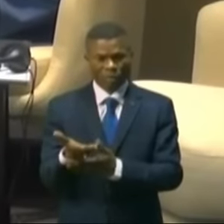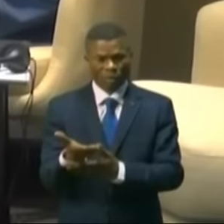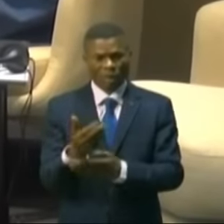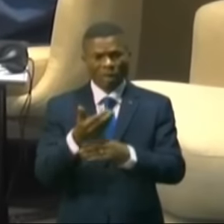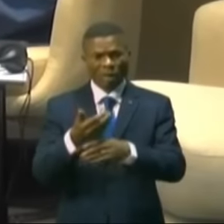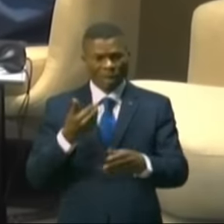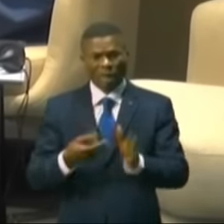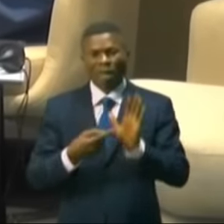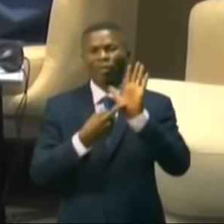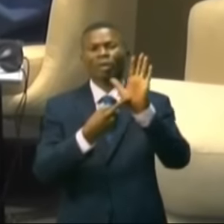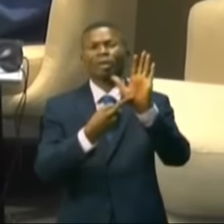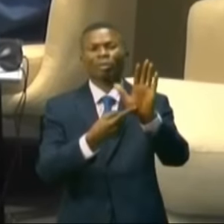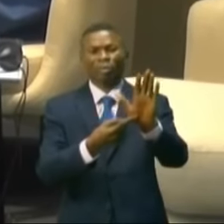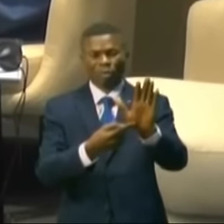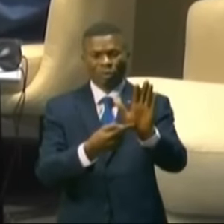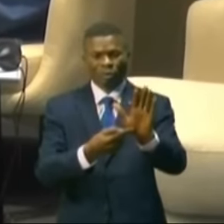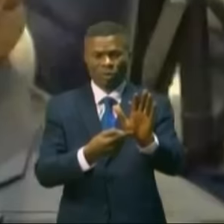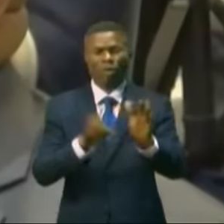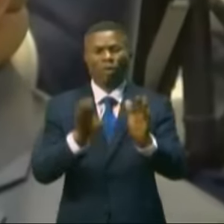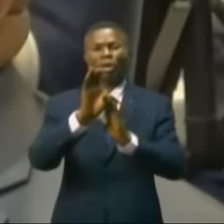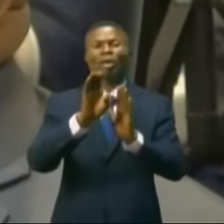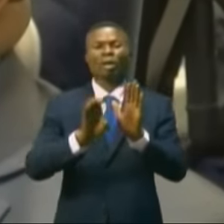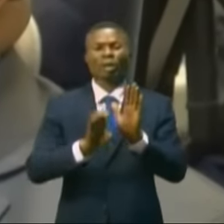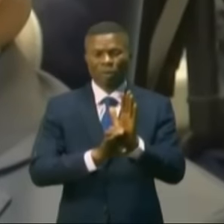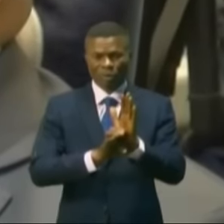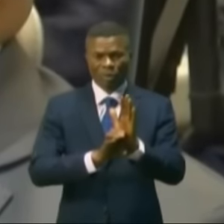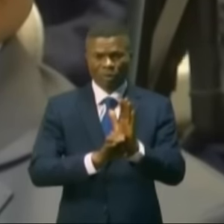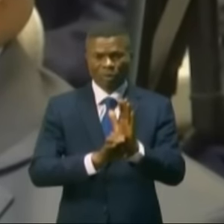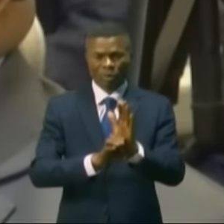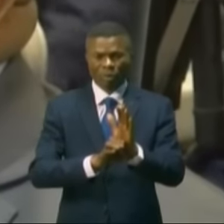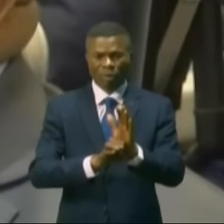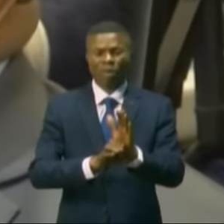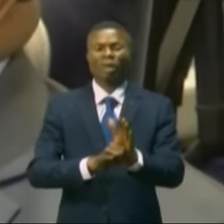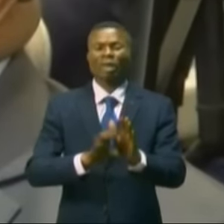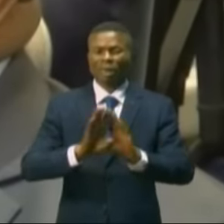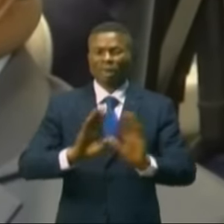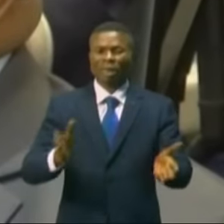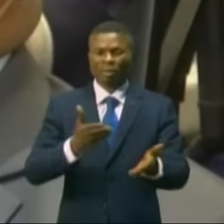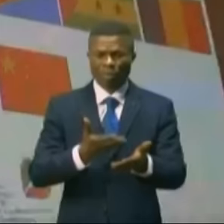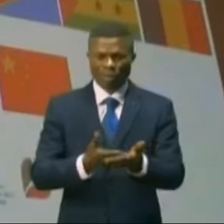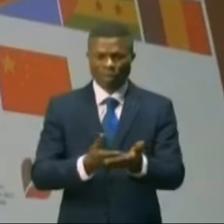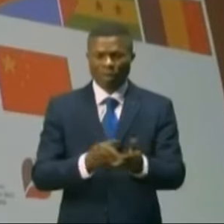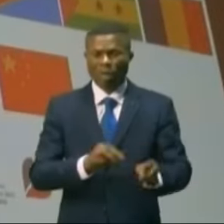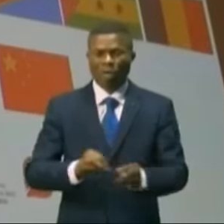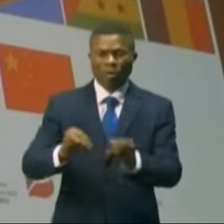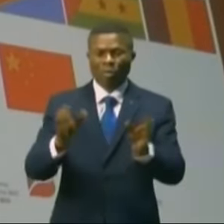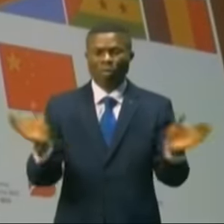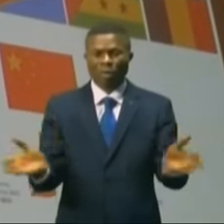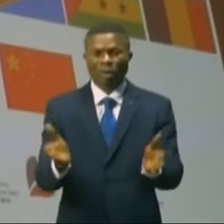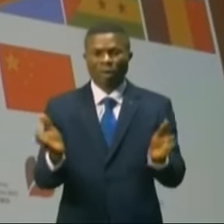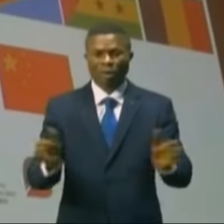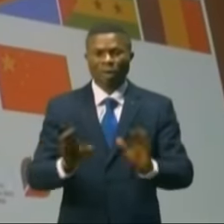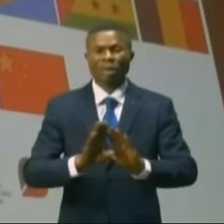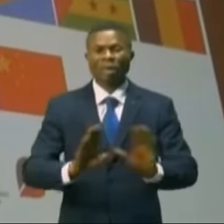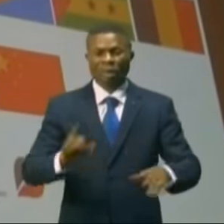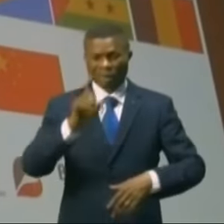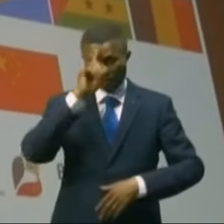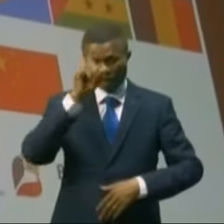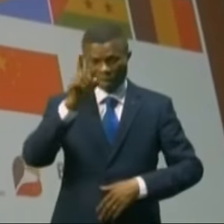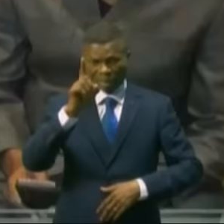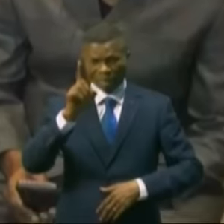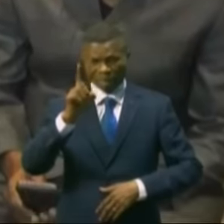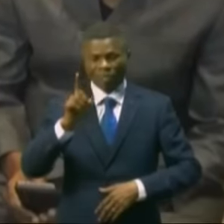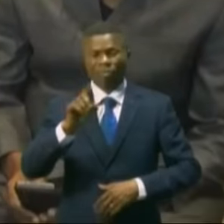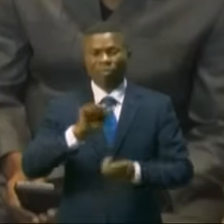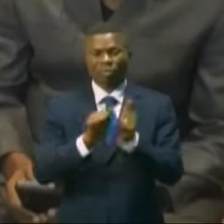de présenter les conditions d'éligibilité. La stratégie de renforcement des capacités d'Afritac